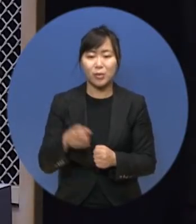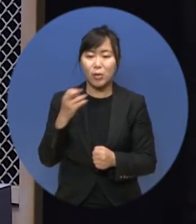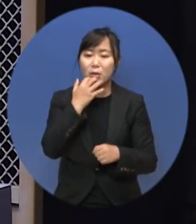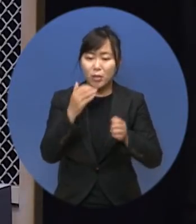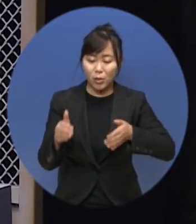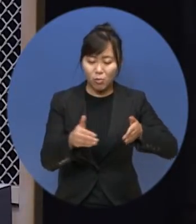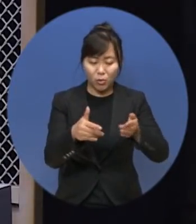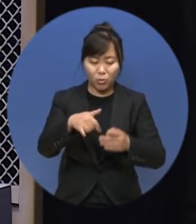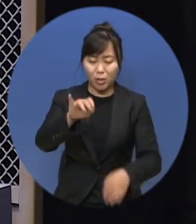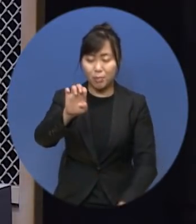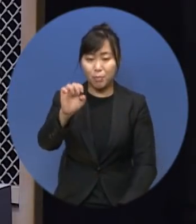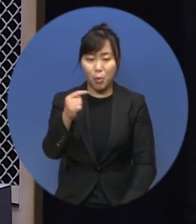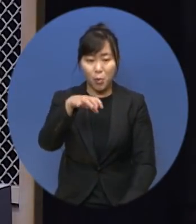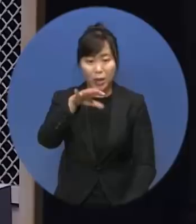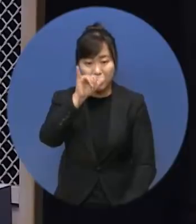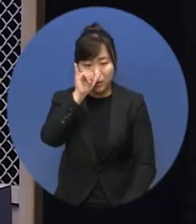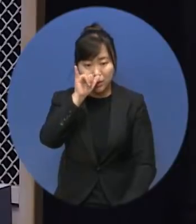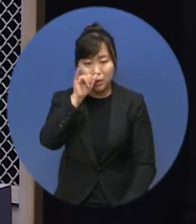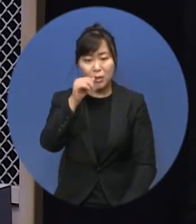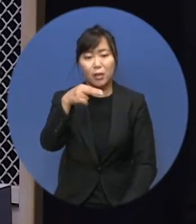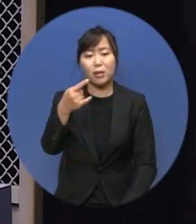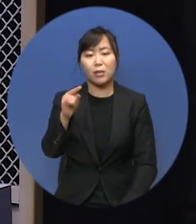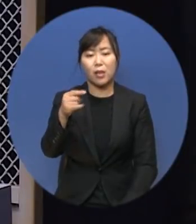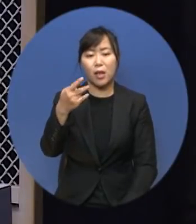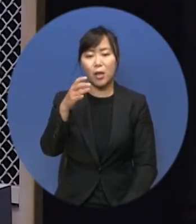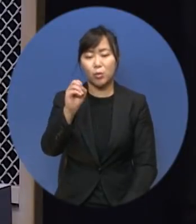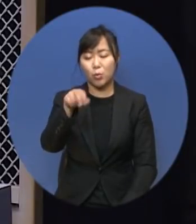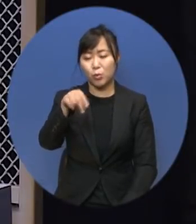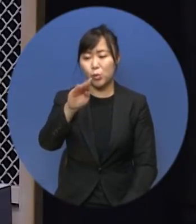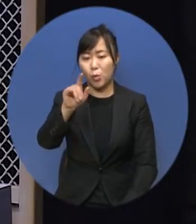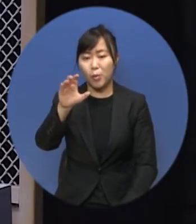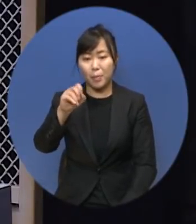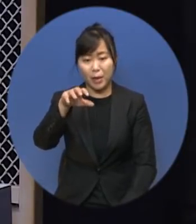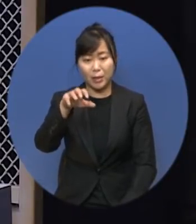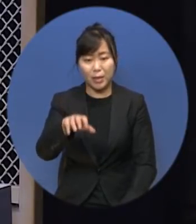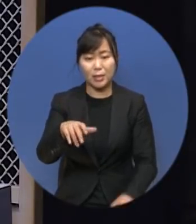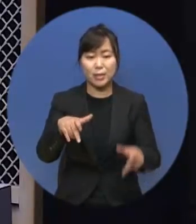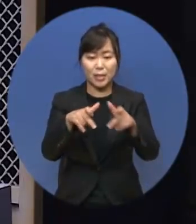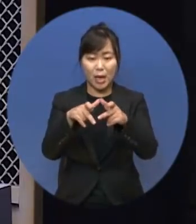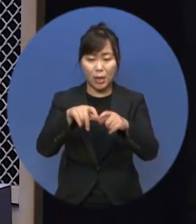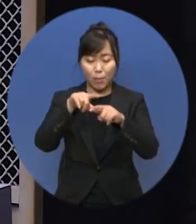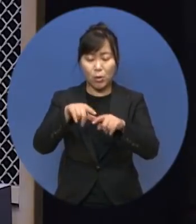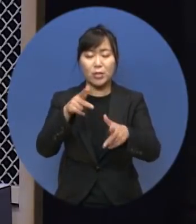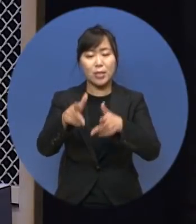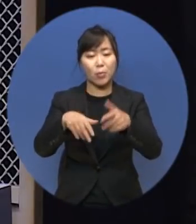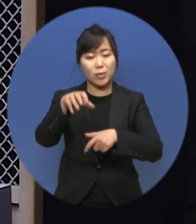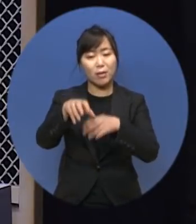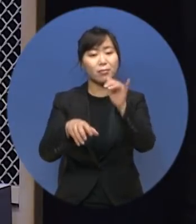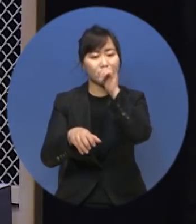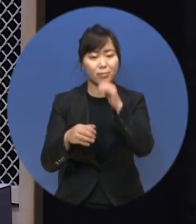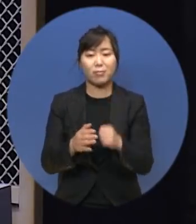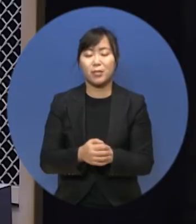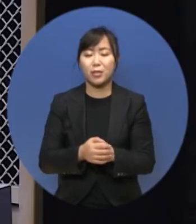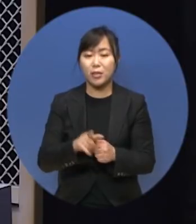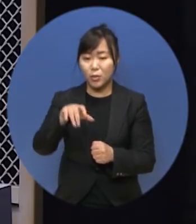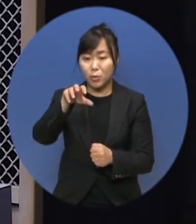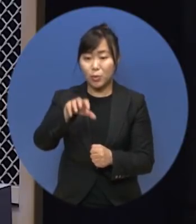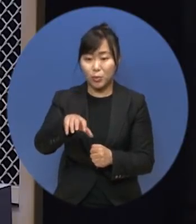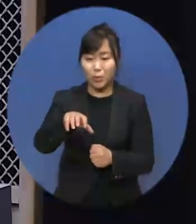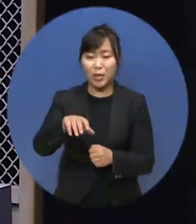또 경기도 김포에 위치한 주식회사 대동소방이라는 장애인 표준사업장이 있습니다.